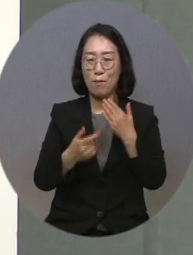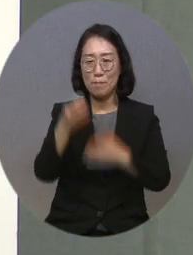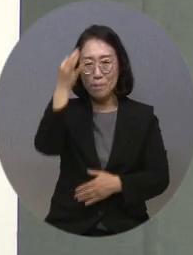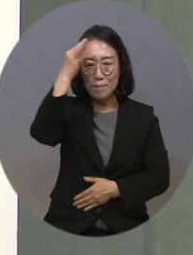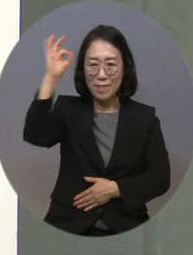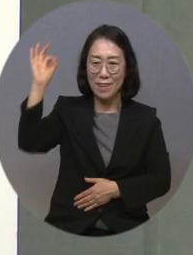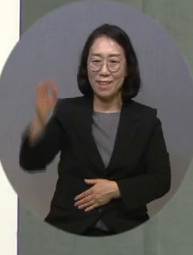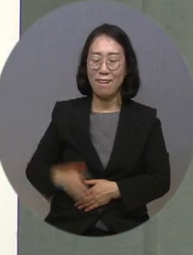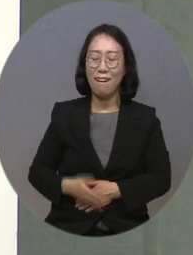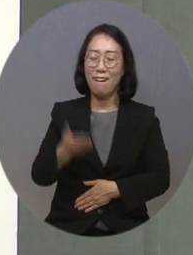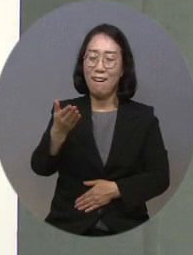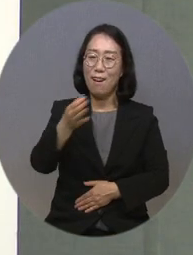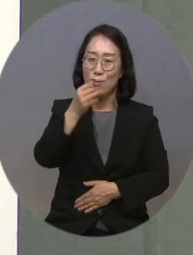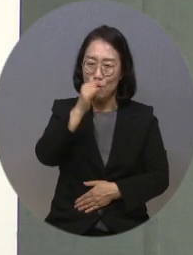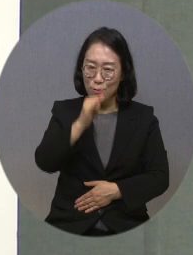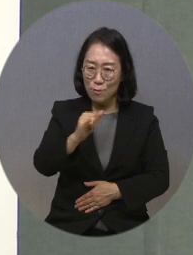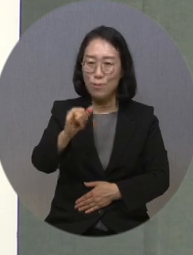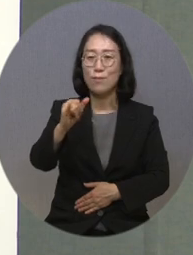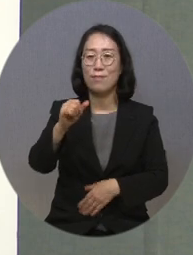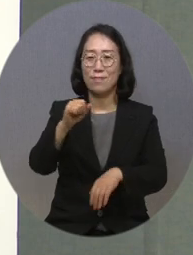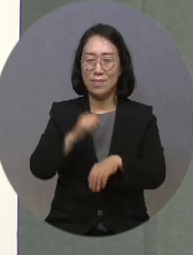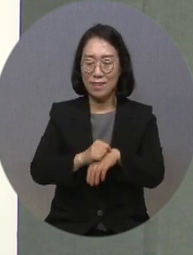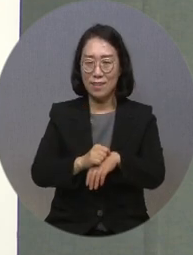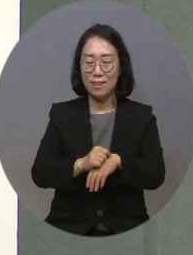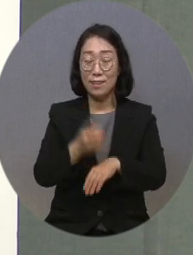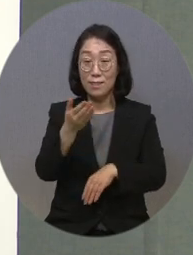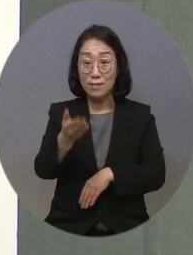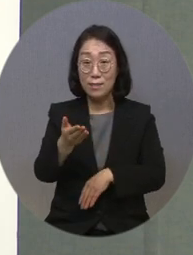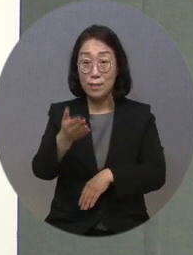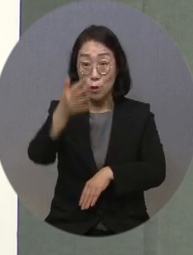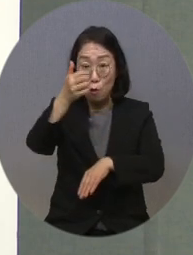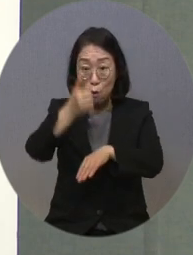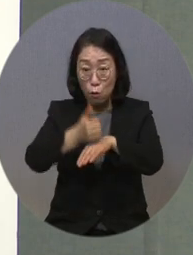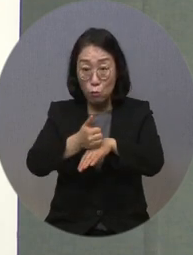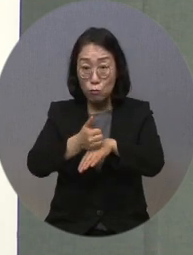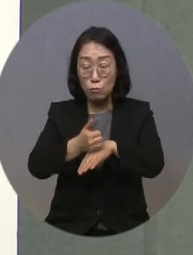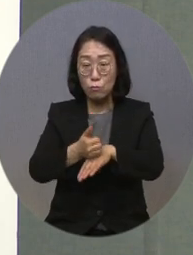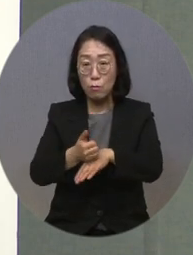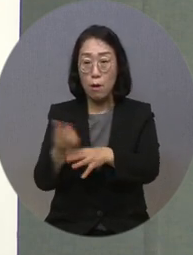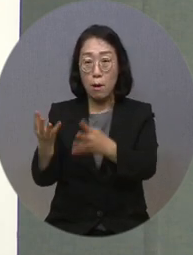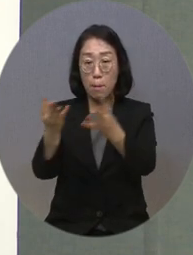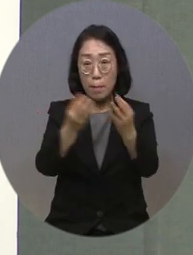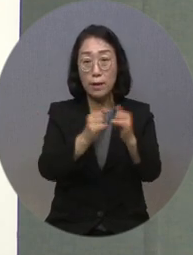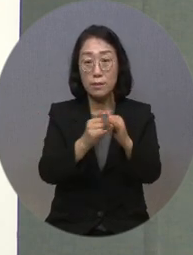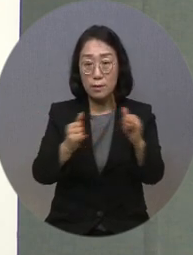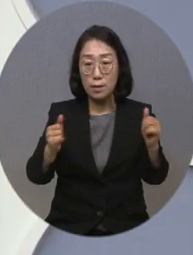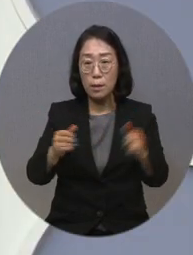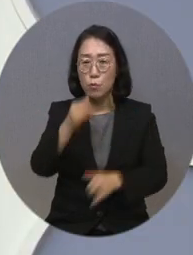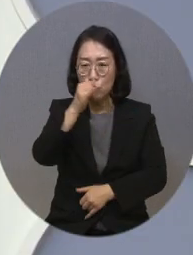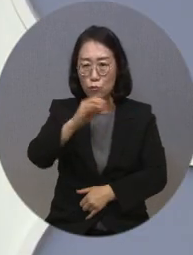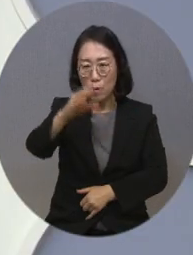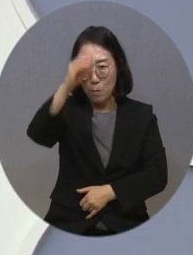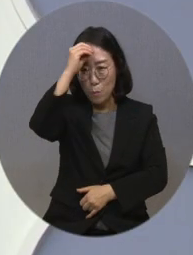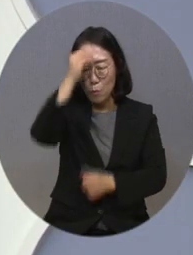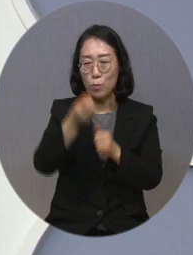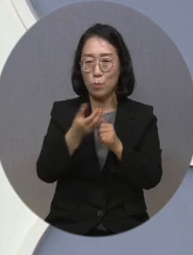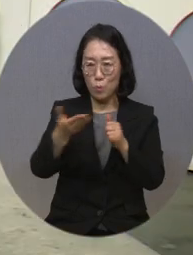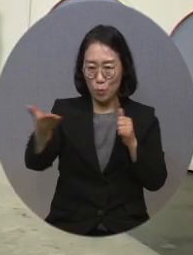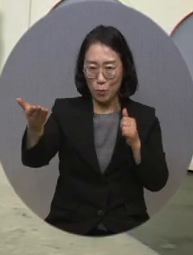아주 훌륭한 일을 하셨고 또 그 일을 통해서 많은 사람에게 귀감이 되셨네요. 감사합니다.